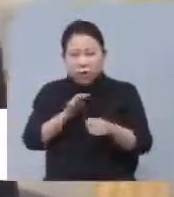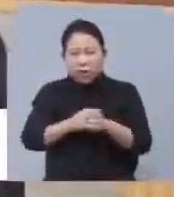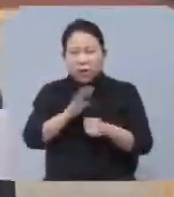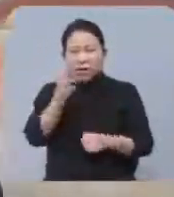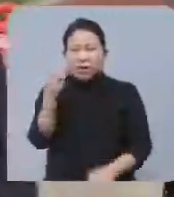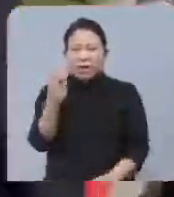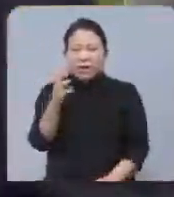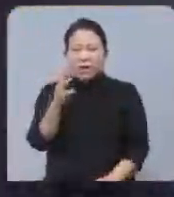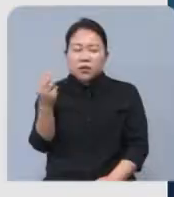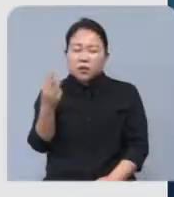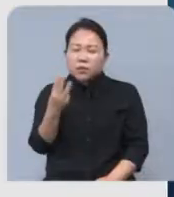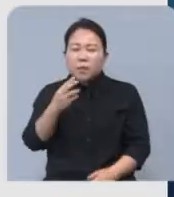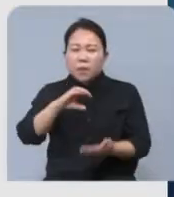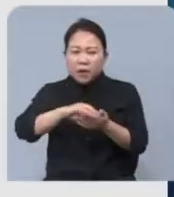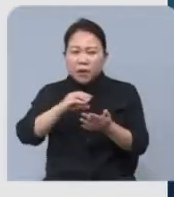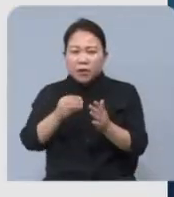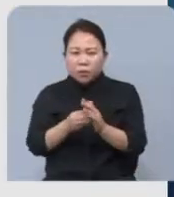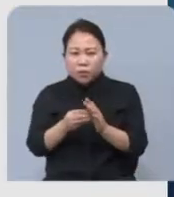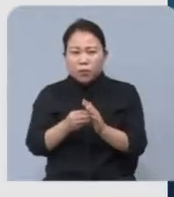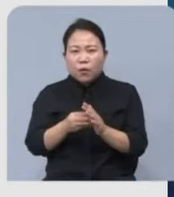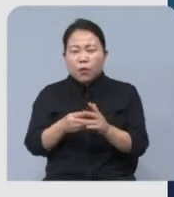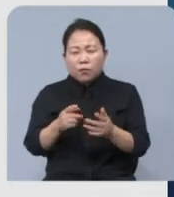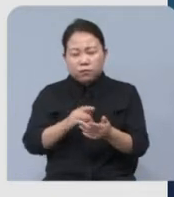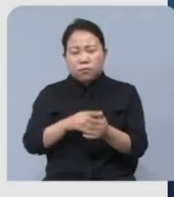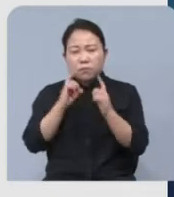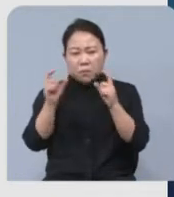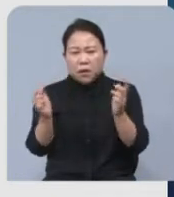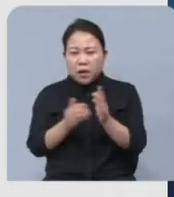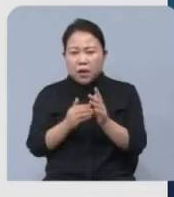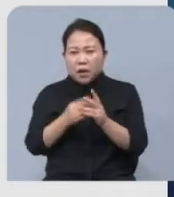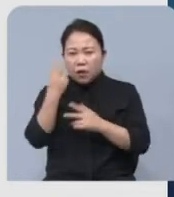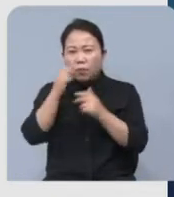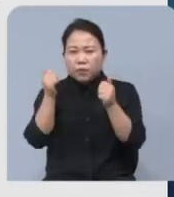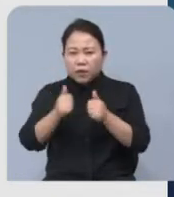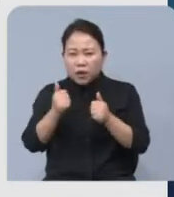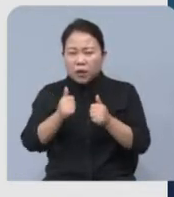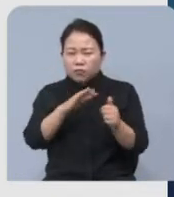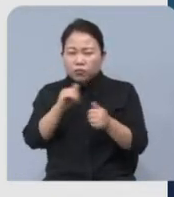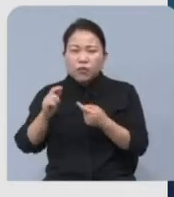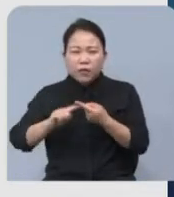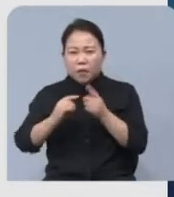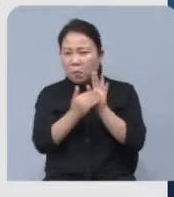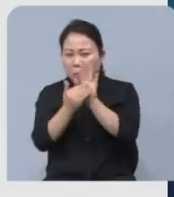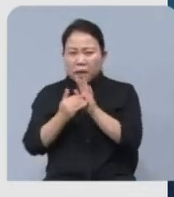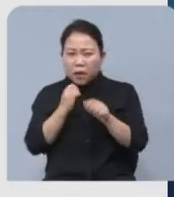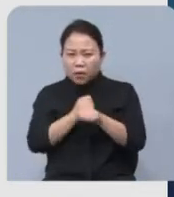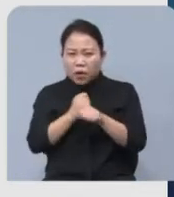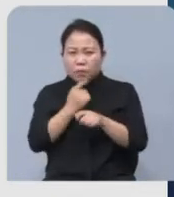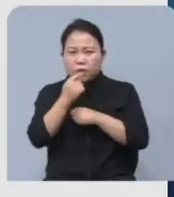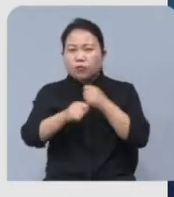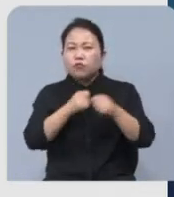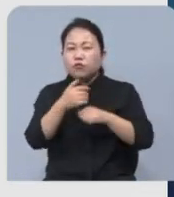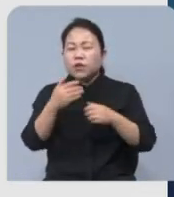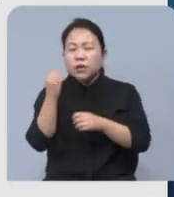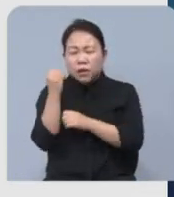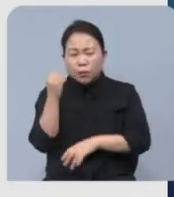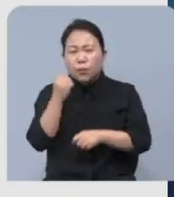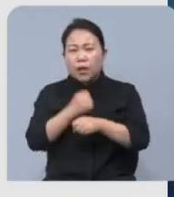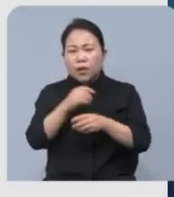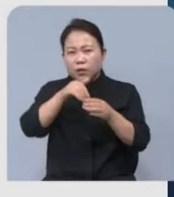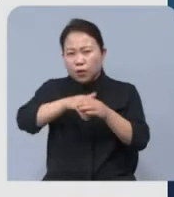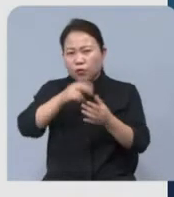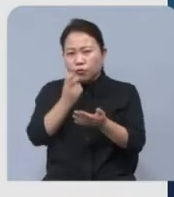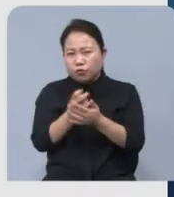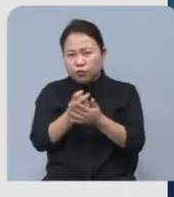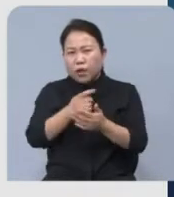재판부는 판결문에서 검찰의 출석 요구에 불응하고 민주주의의 근간이 되는 선거제도를 심각하게